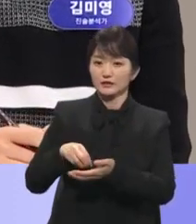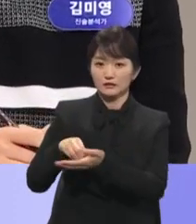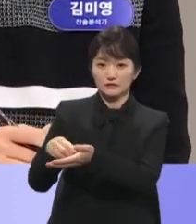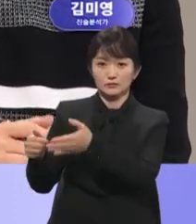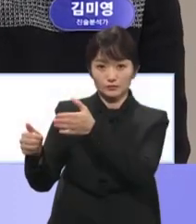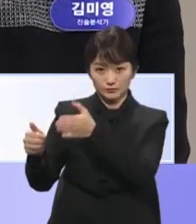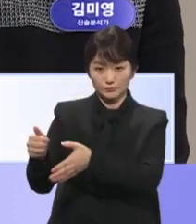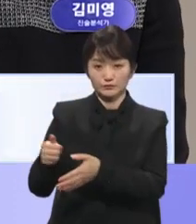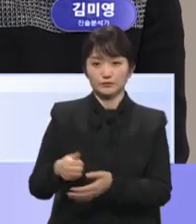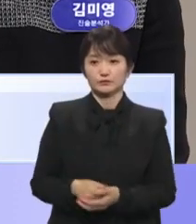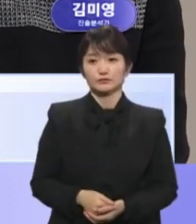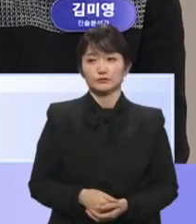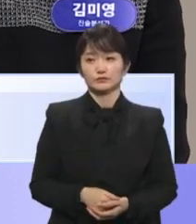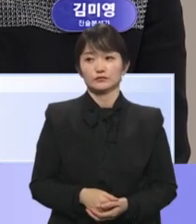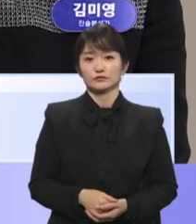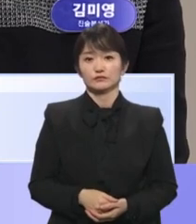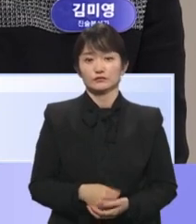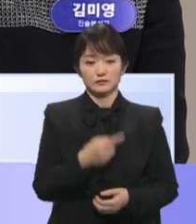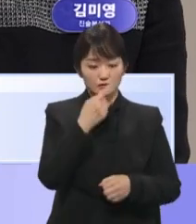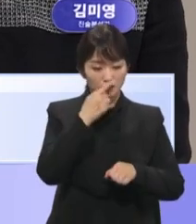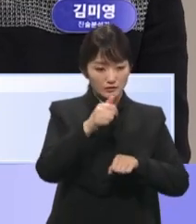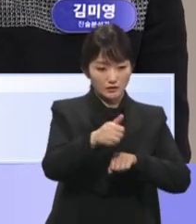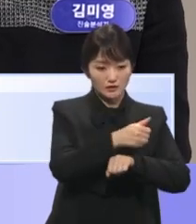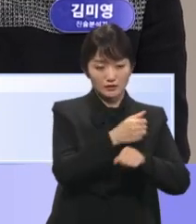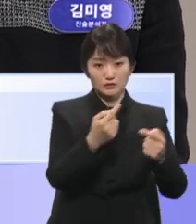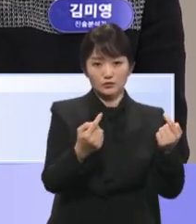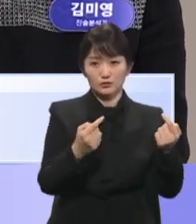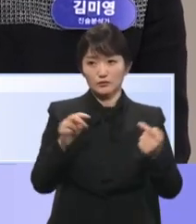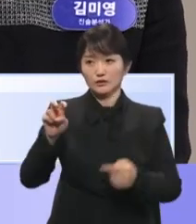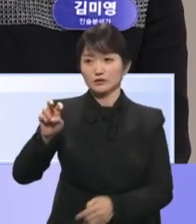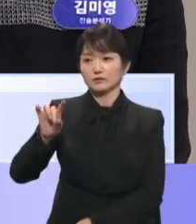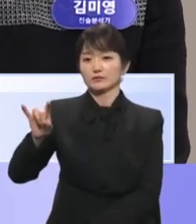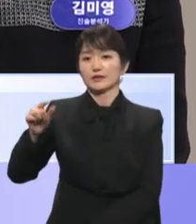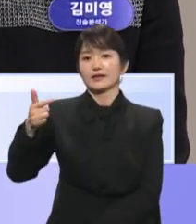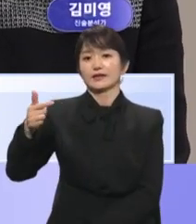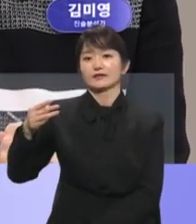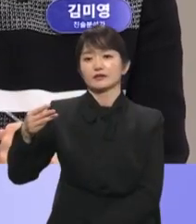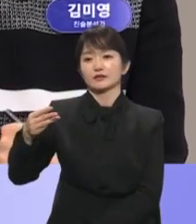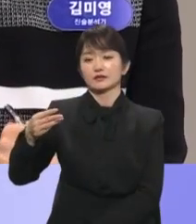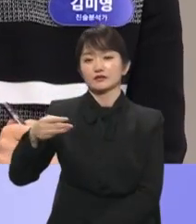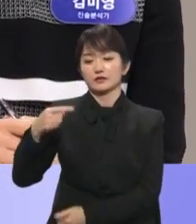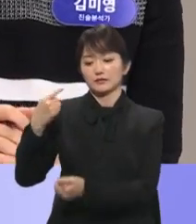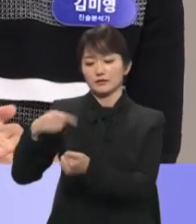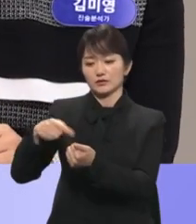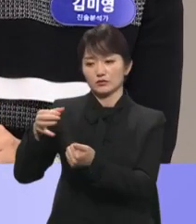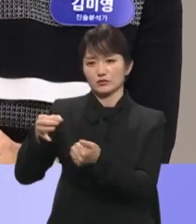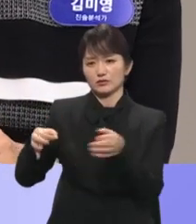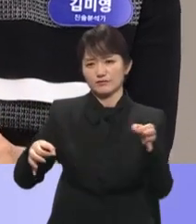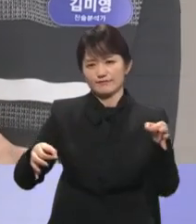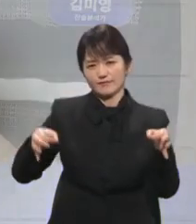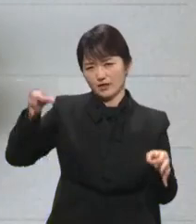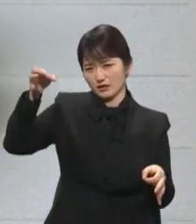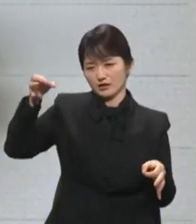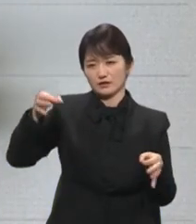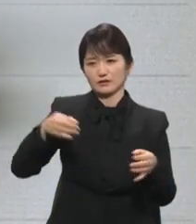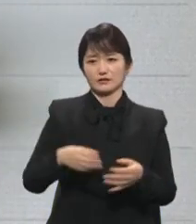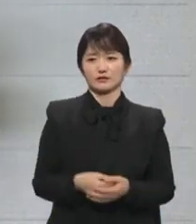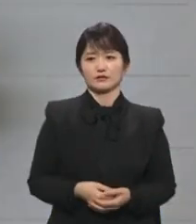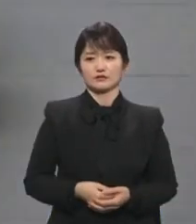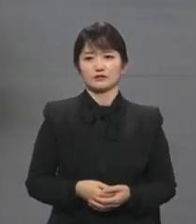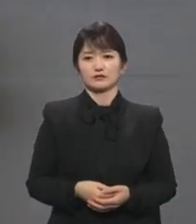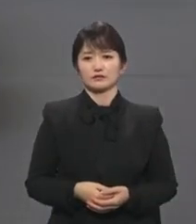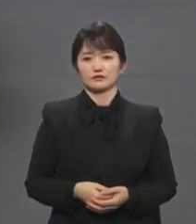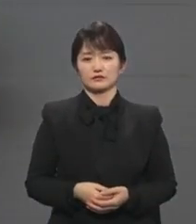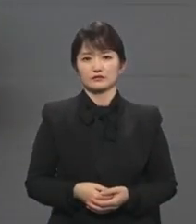문제는 남현 씨가 있는 펜싱 학원보다이 매월의 수강료가 더 비쌌다는 거고요이 수강료를 이게